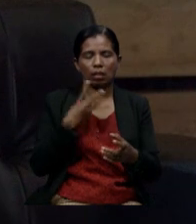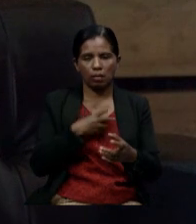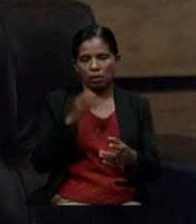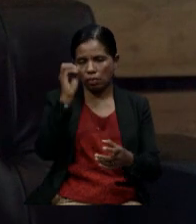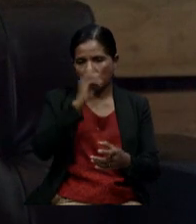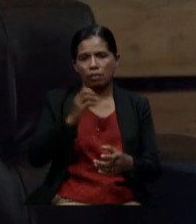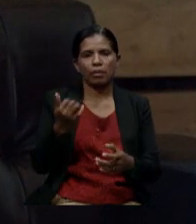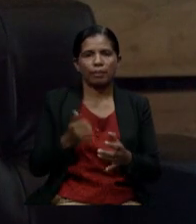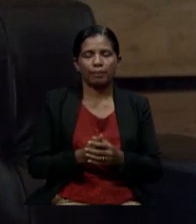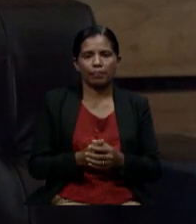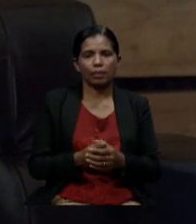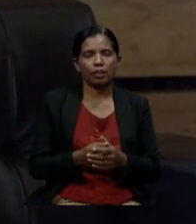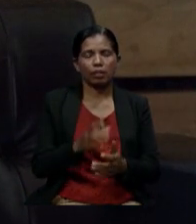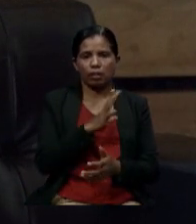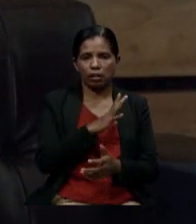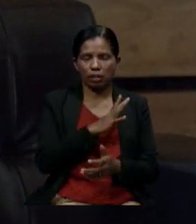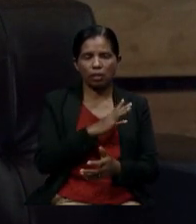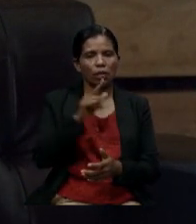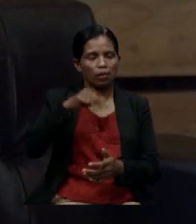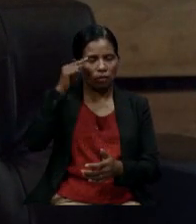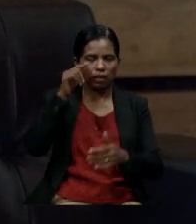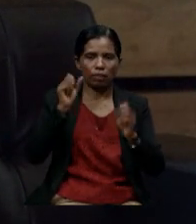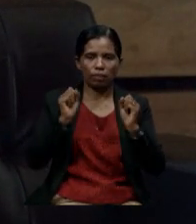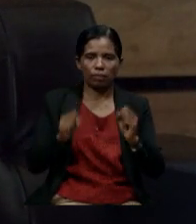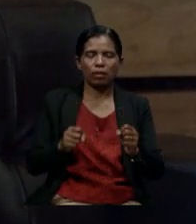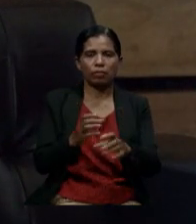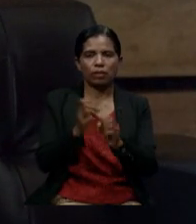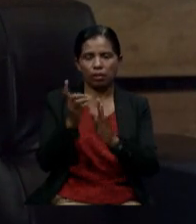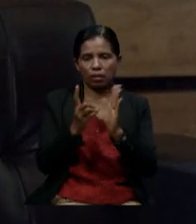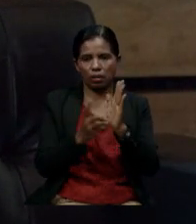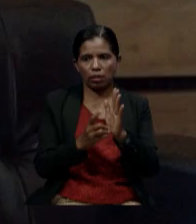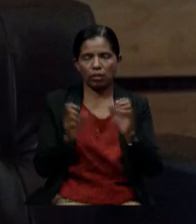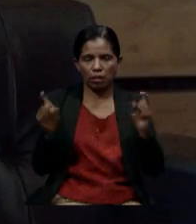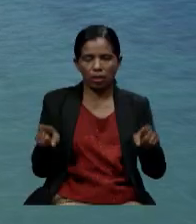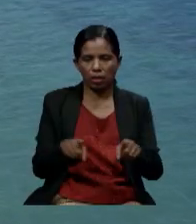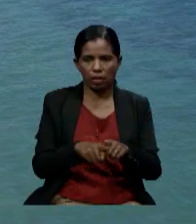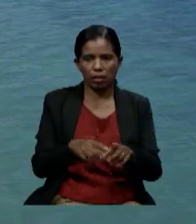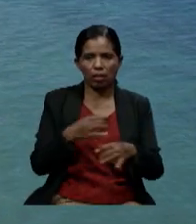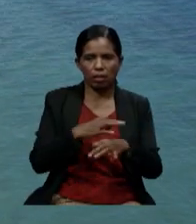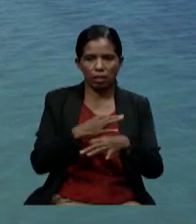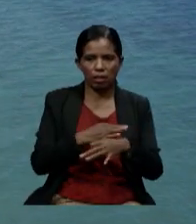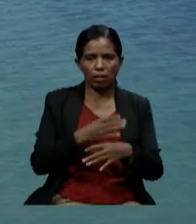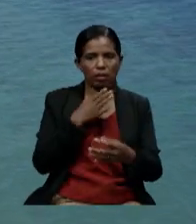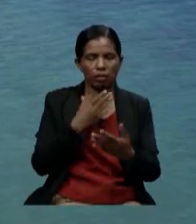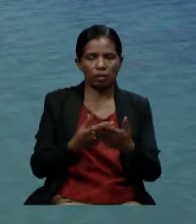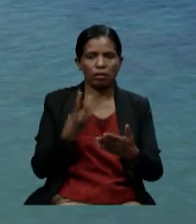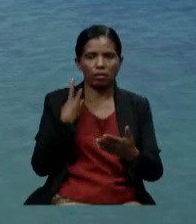ela. E espera que o governo pele foti dados renas a asset rumo para hadia lutar e tener